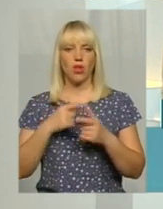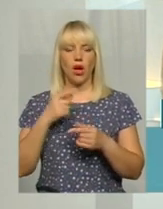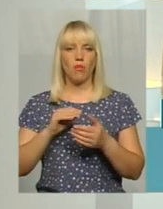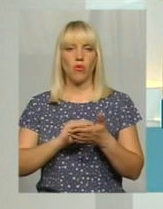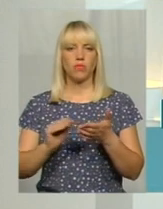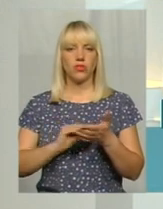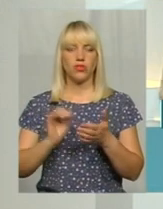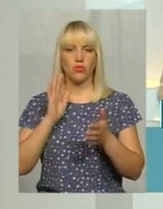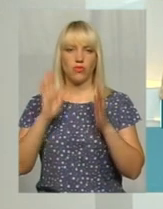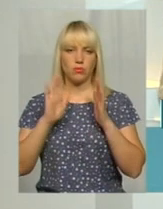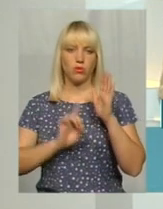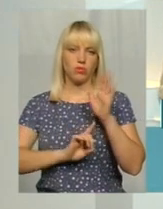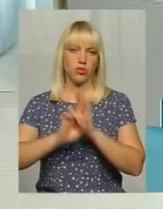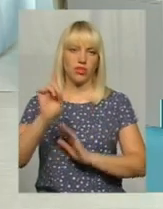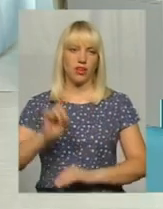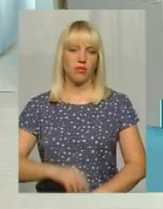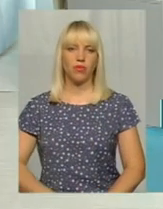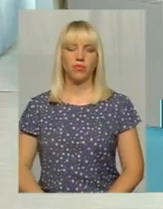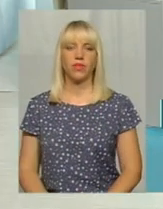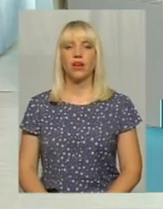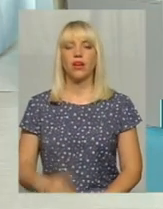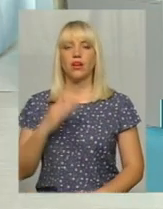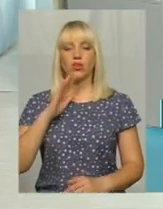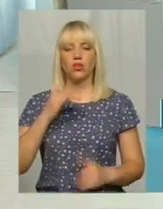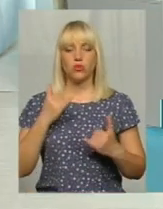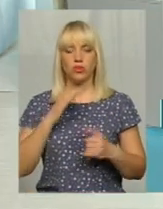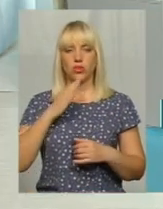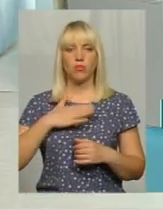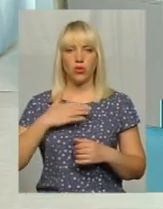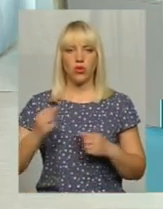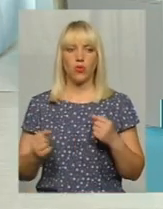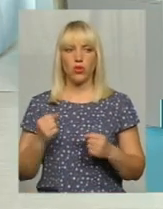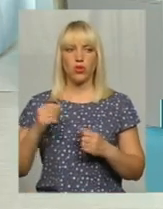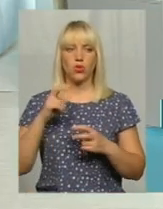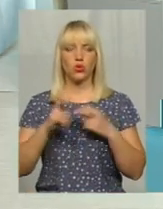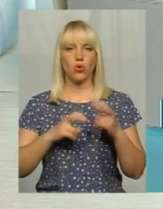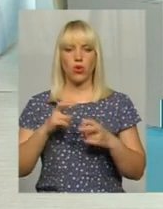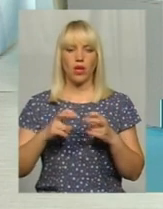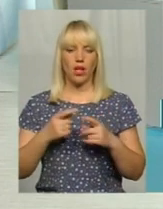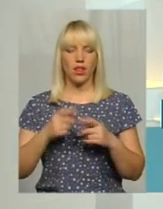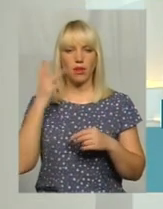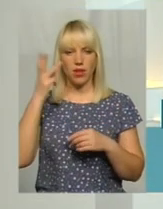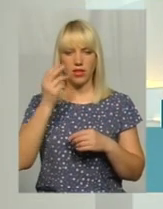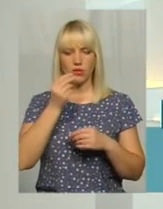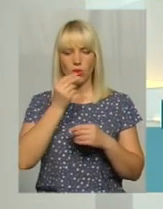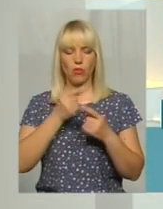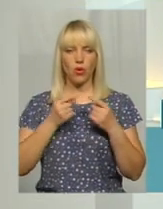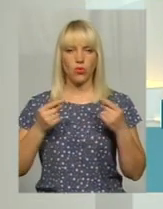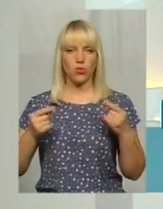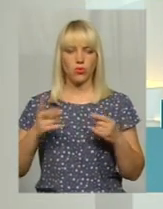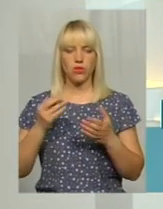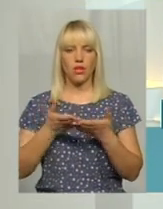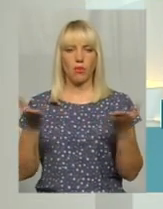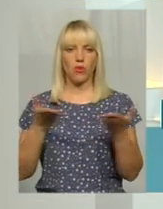Фейсбук. Починаємо. Сьогодні мої колеги шукали хмельницьку продукцію на полицях наших супермаркетів.